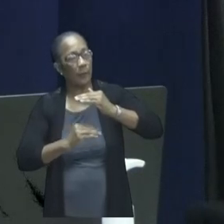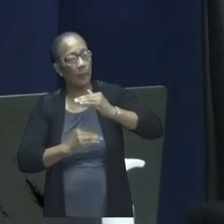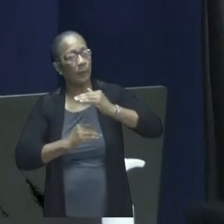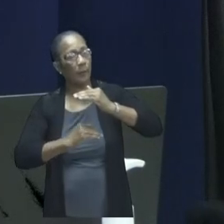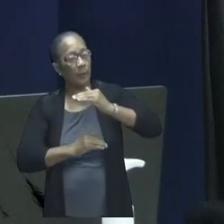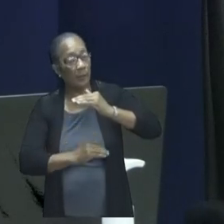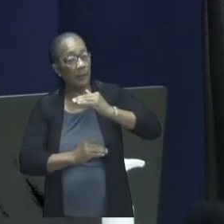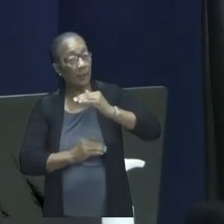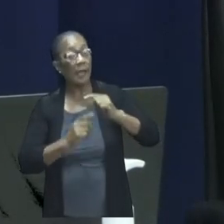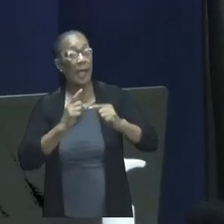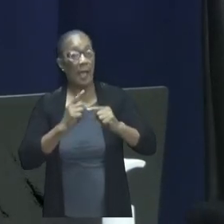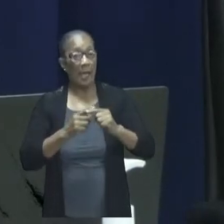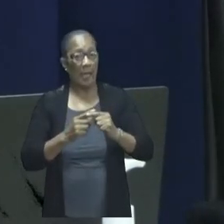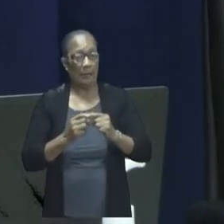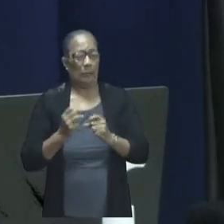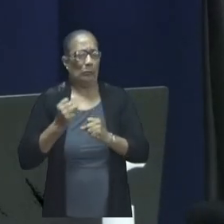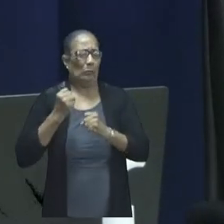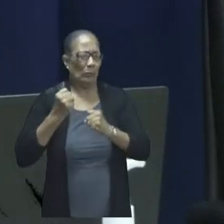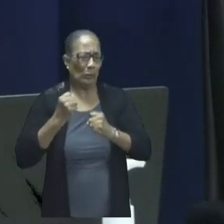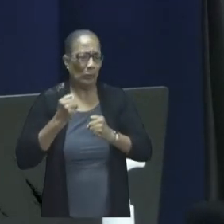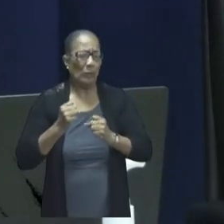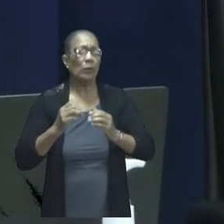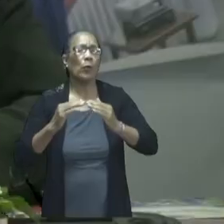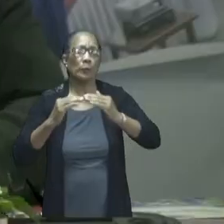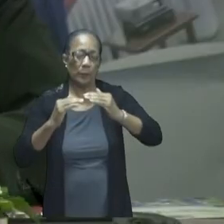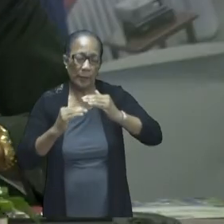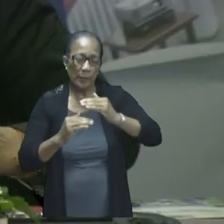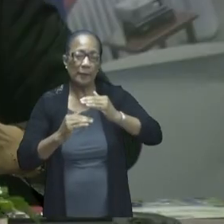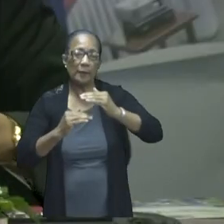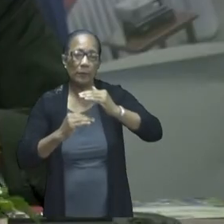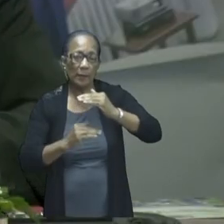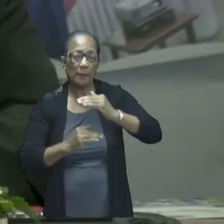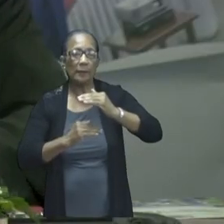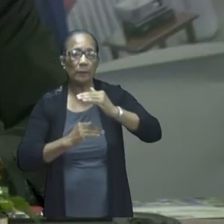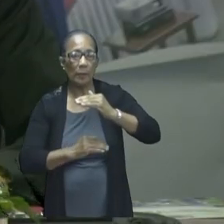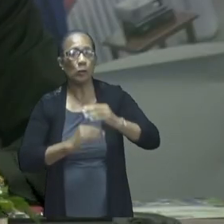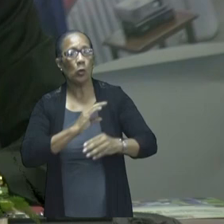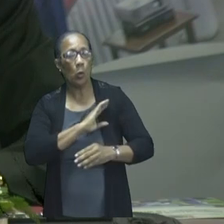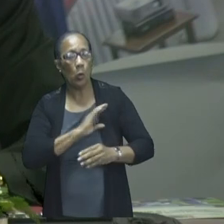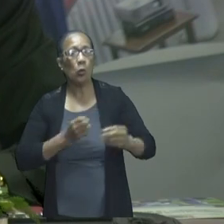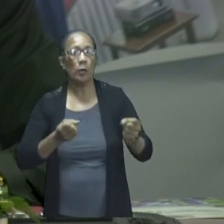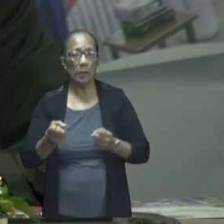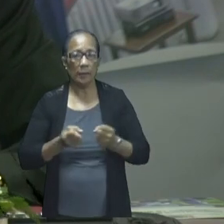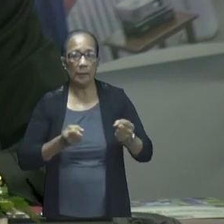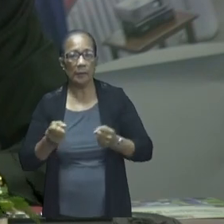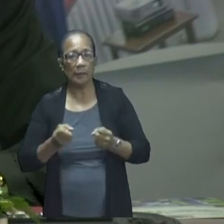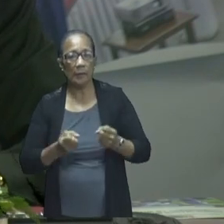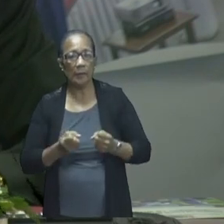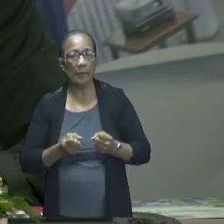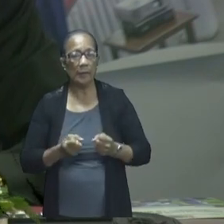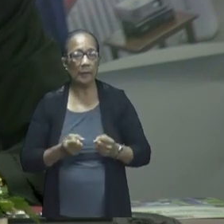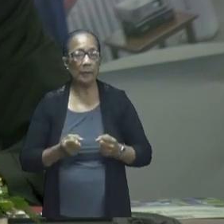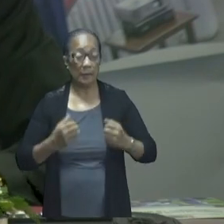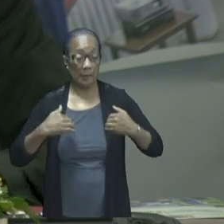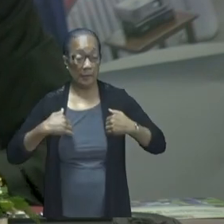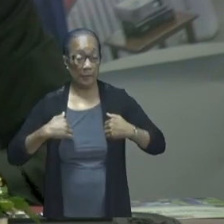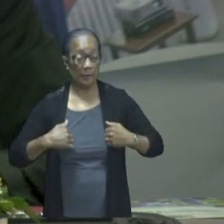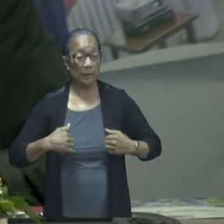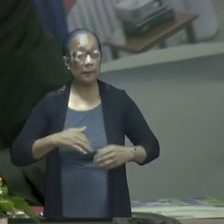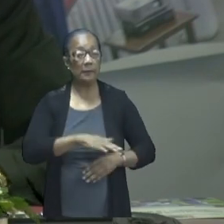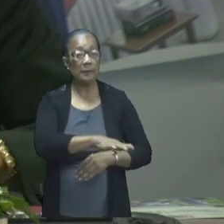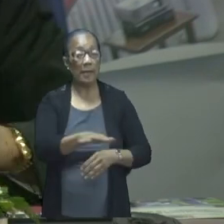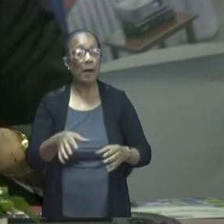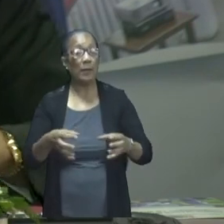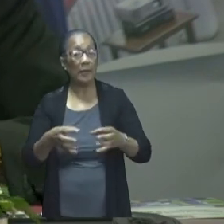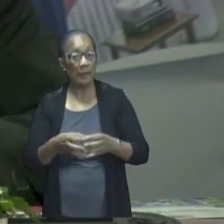bleven verminderen door steeds meer hoe kan ze regeren de injectie in de samenleving te geven in de